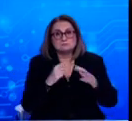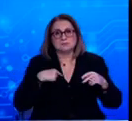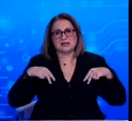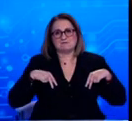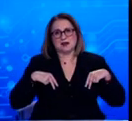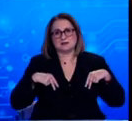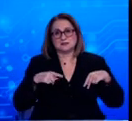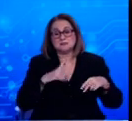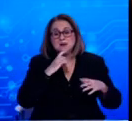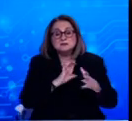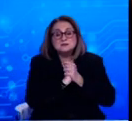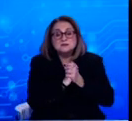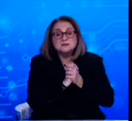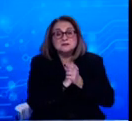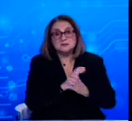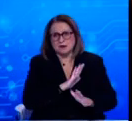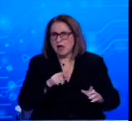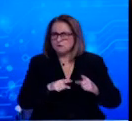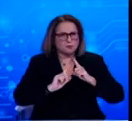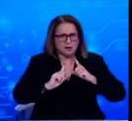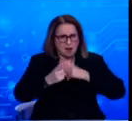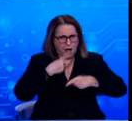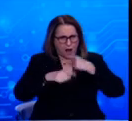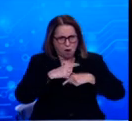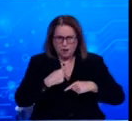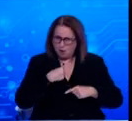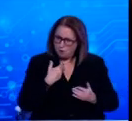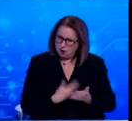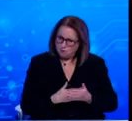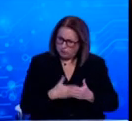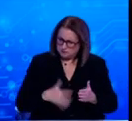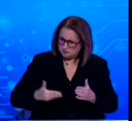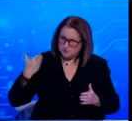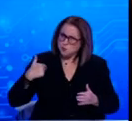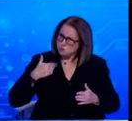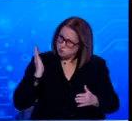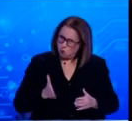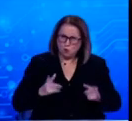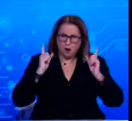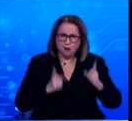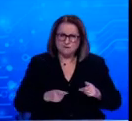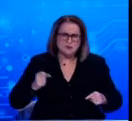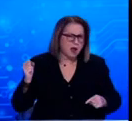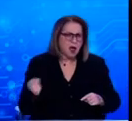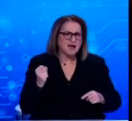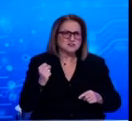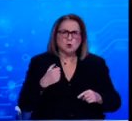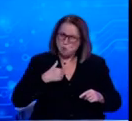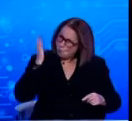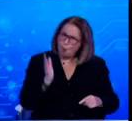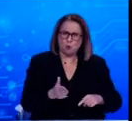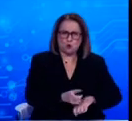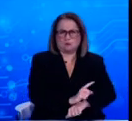Έχω αποδείξει άλλωστε ως δεν διστάζω να παίρνω γρήγορα δύσκολες αποφάσεις. Όμως, για να αντιθασεύσουμε και το νέο κύμα